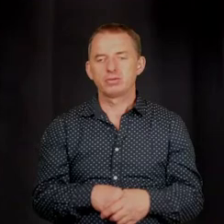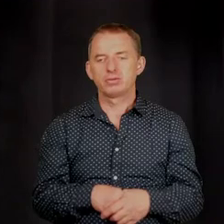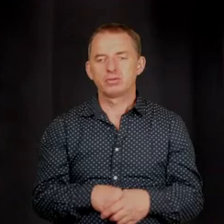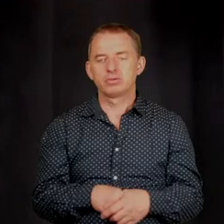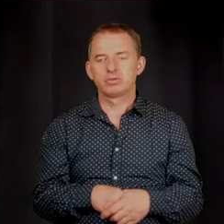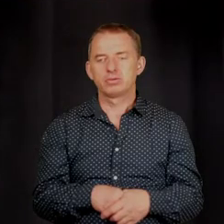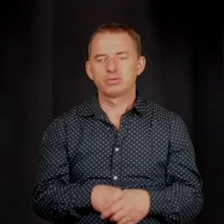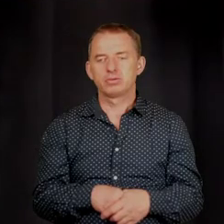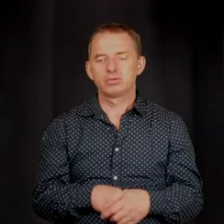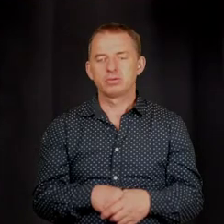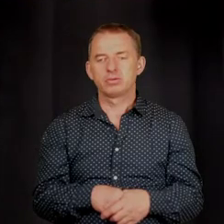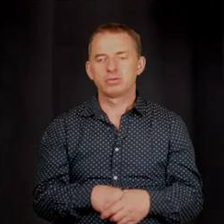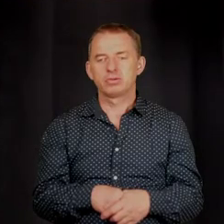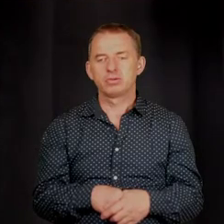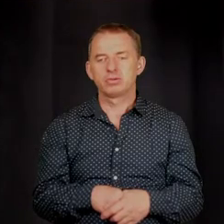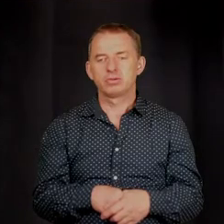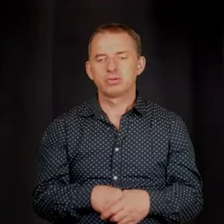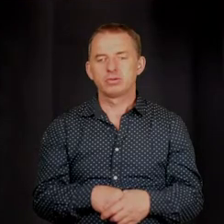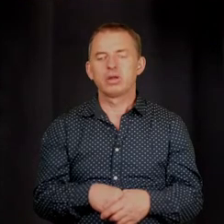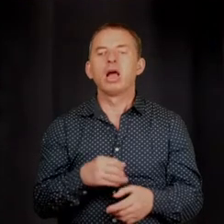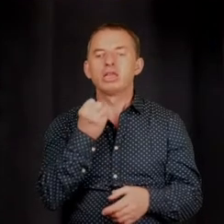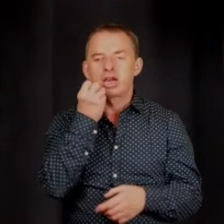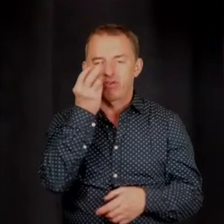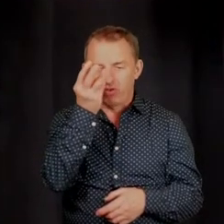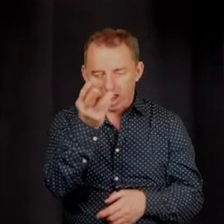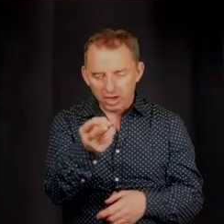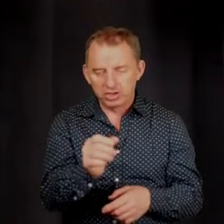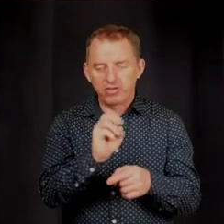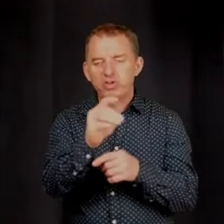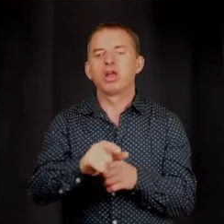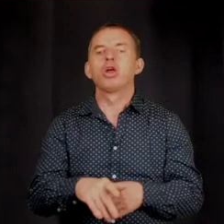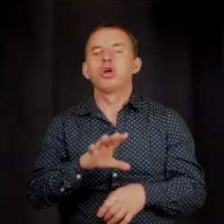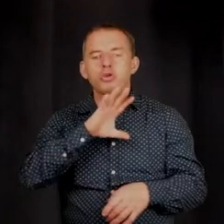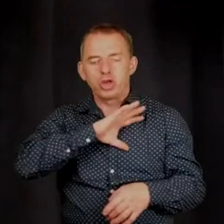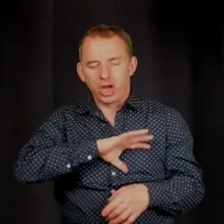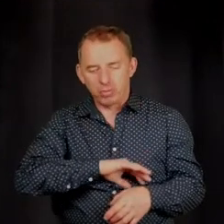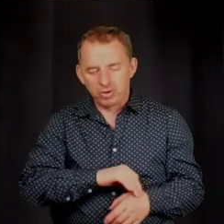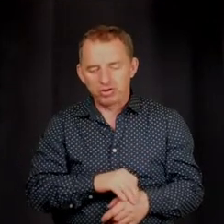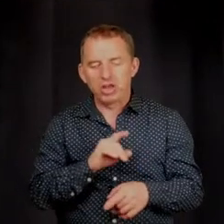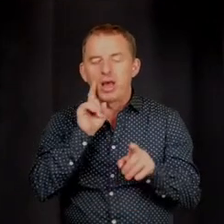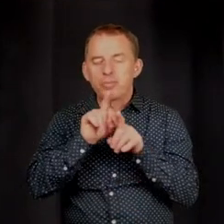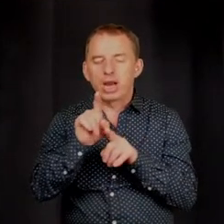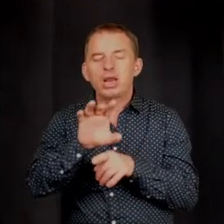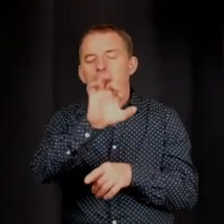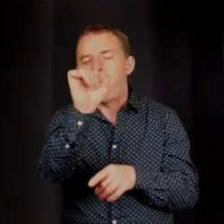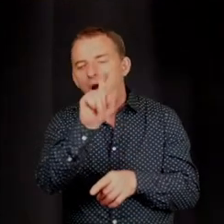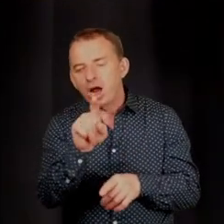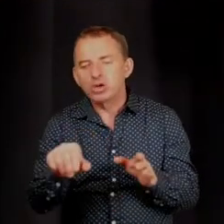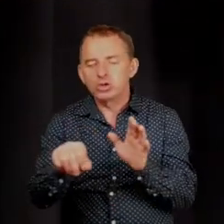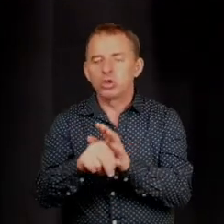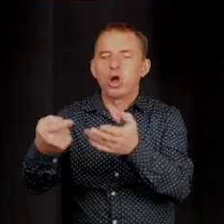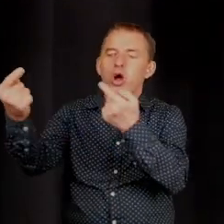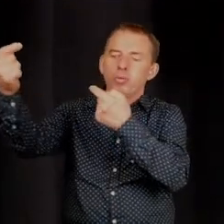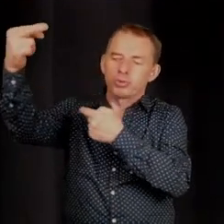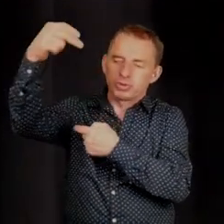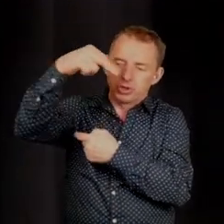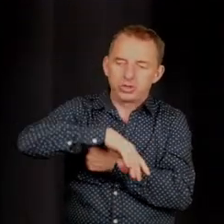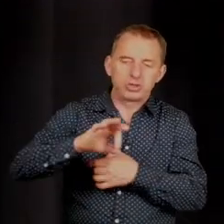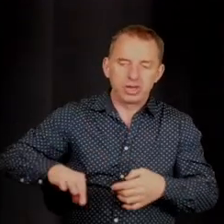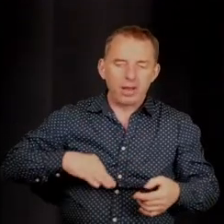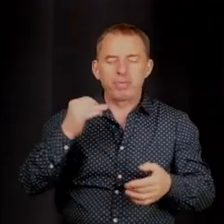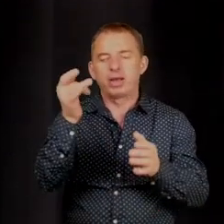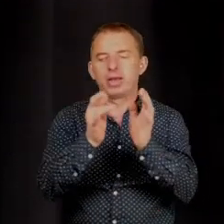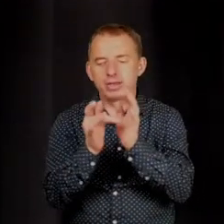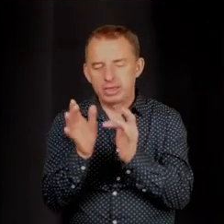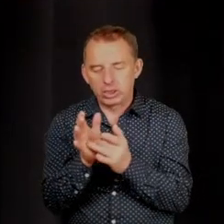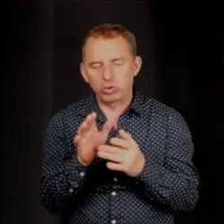Lord. Trwajcie więc cierpliwie, bracia, aż do przyjścia Pana. James died in hope.